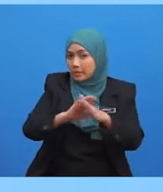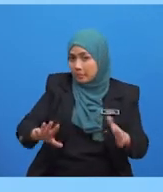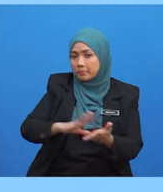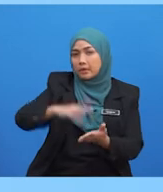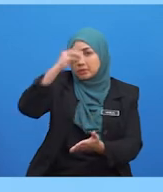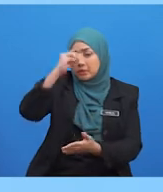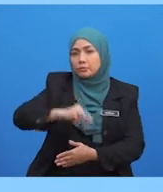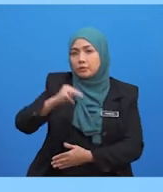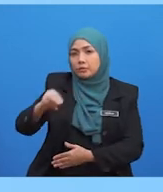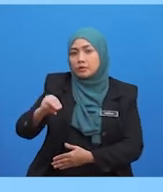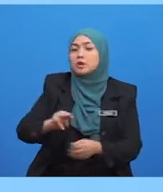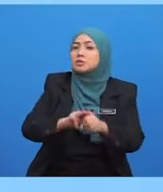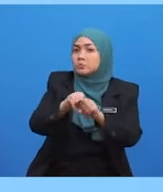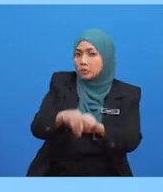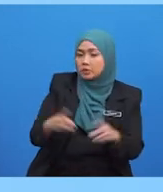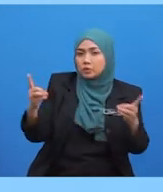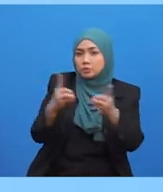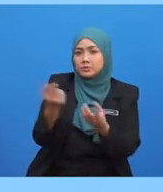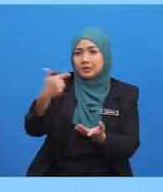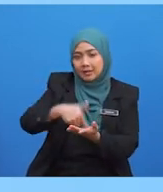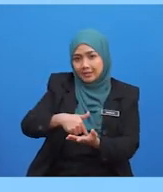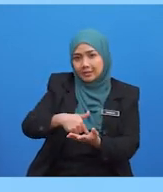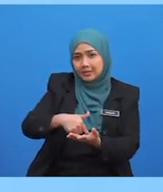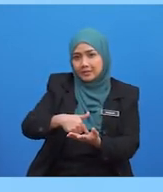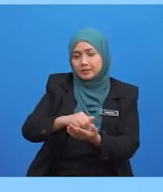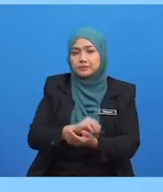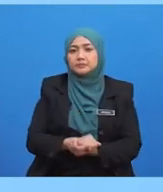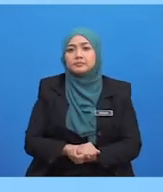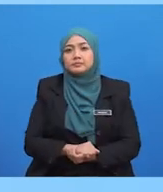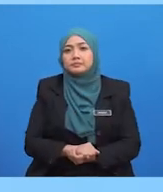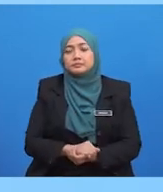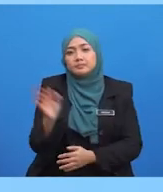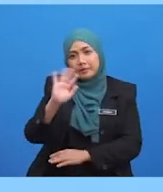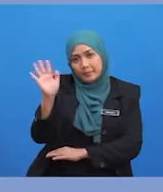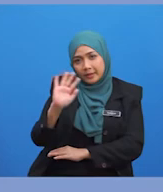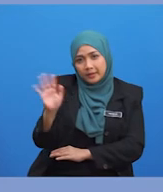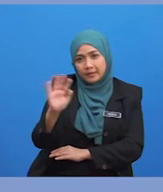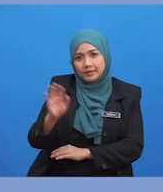Semoga kita berjumpa lagi di lain masa. Bye-bye.